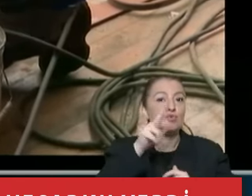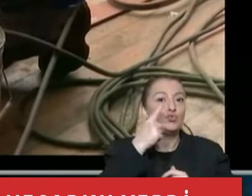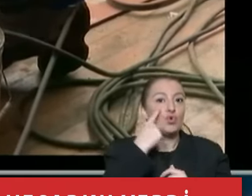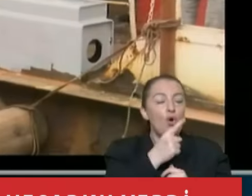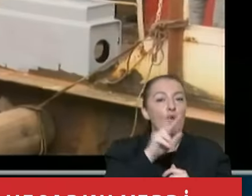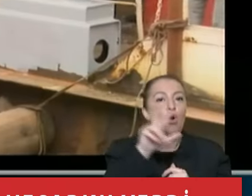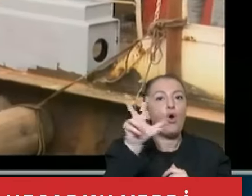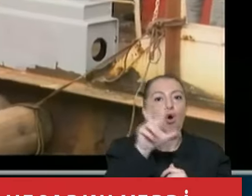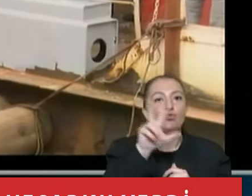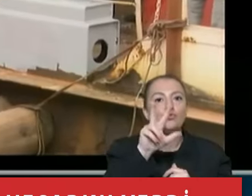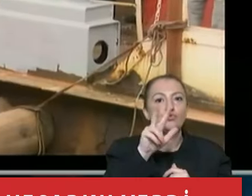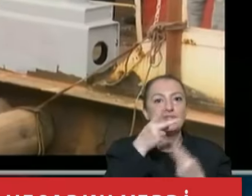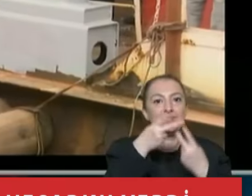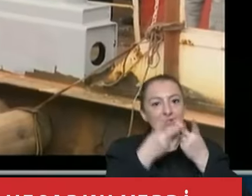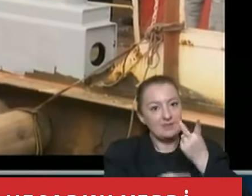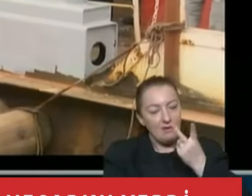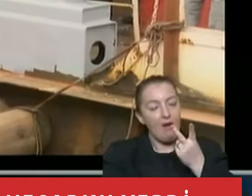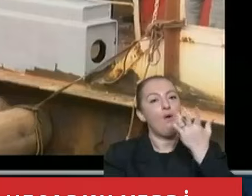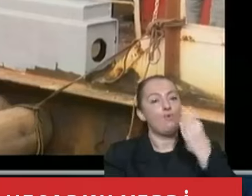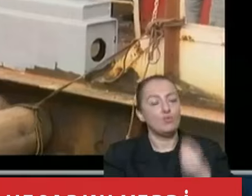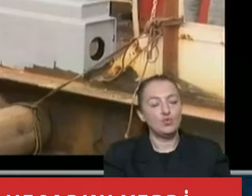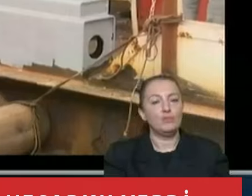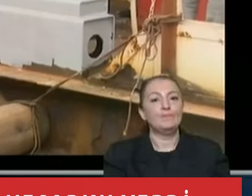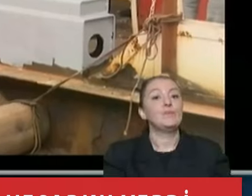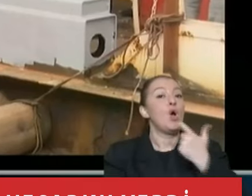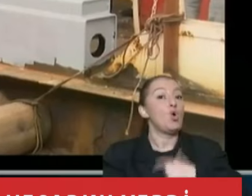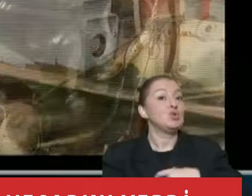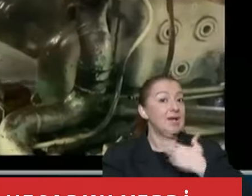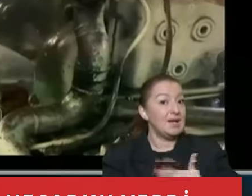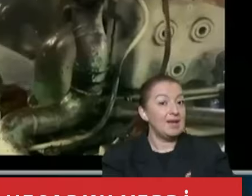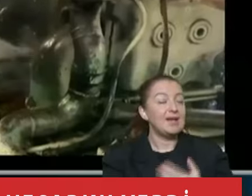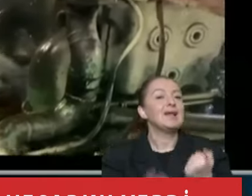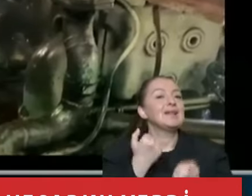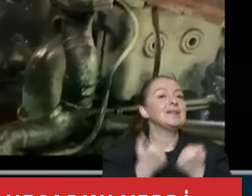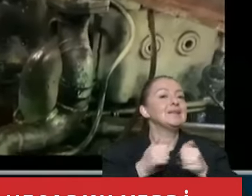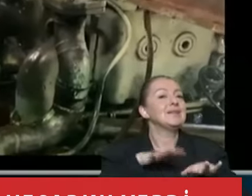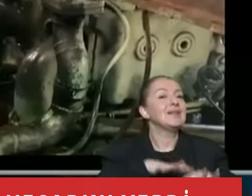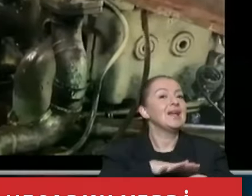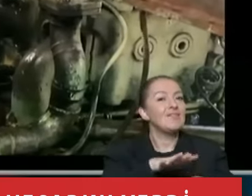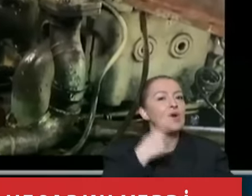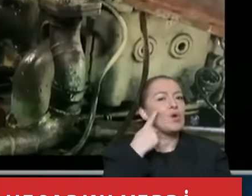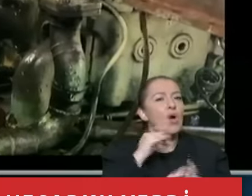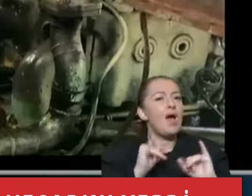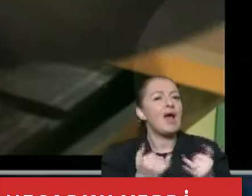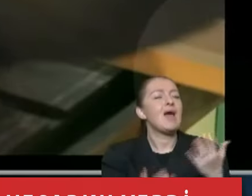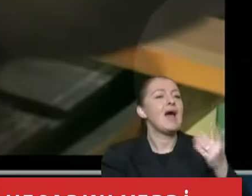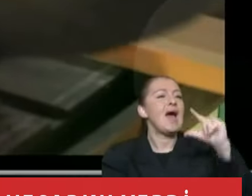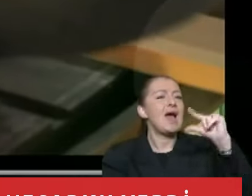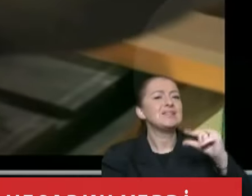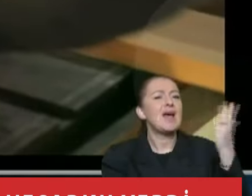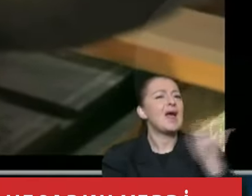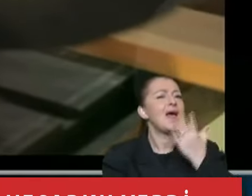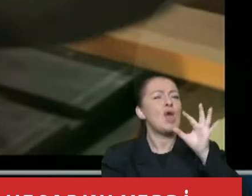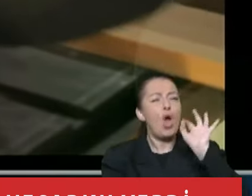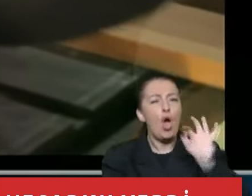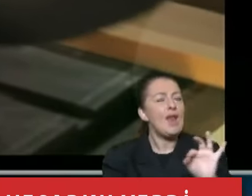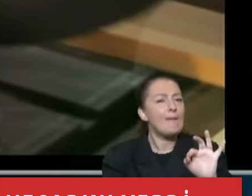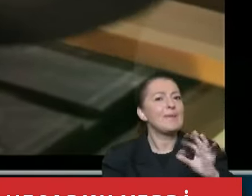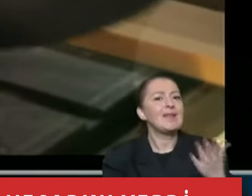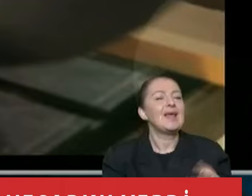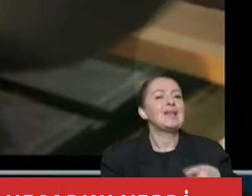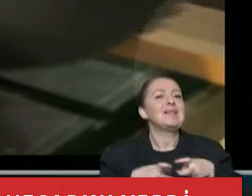kadar gerilemiştir özellikle trafik yoğunluğumuz azaltılmasında en önemli pç kuşkusu